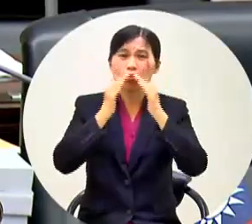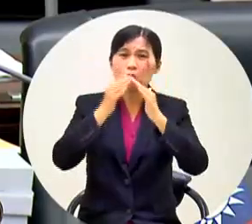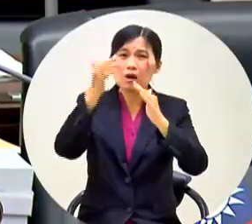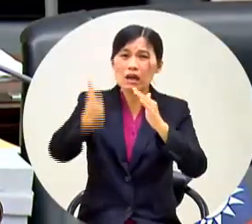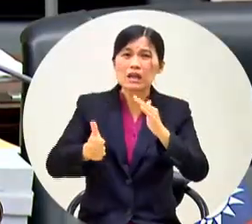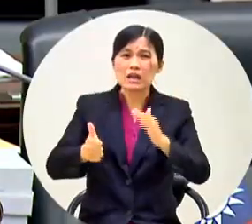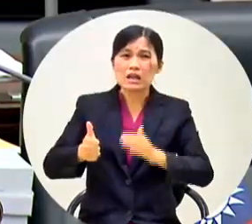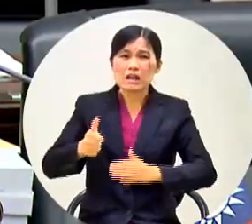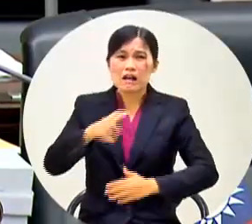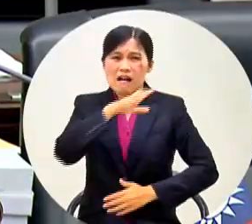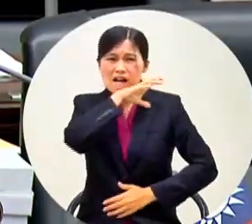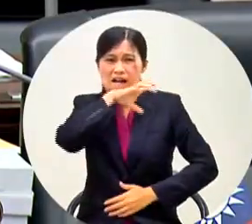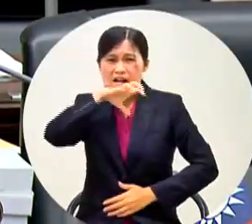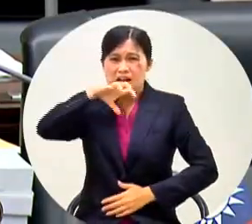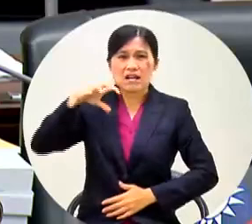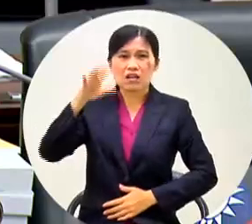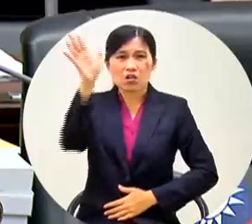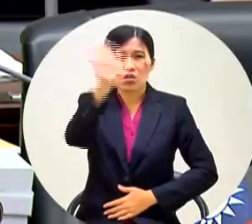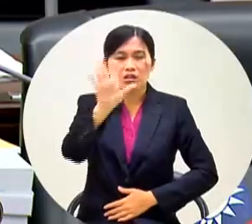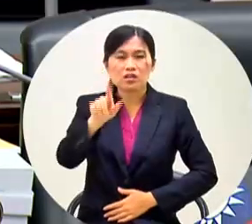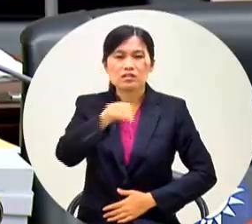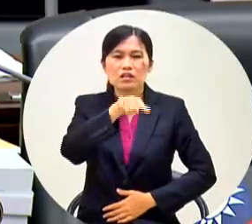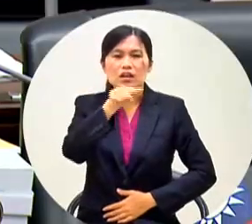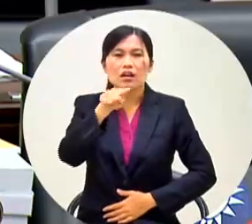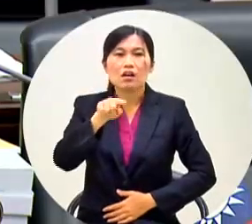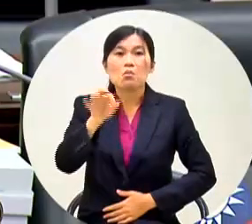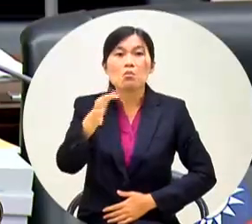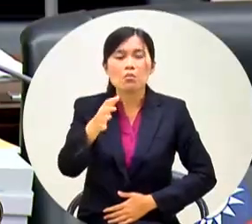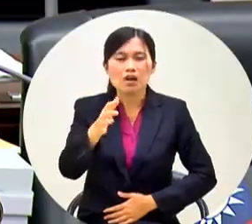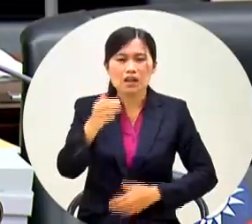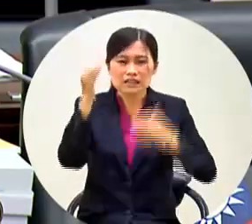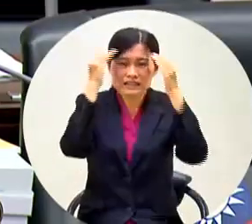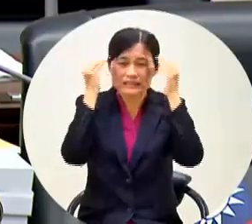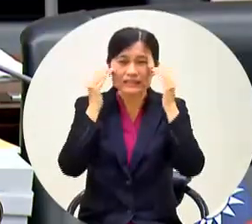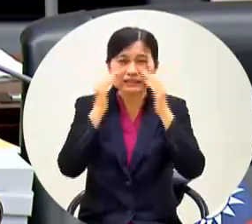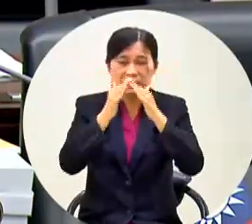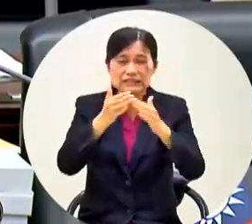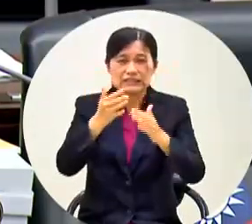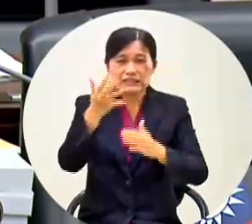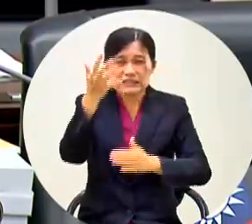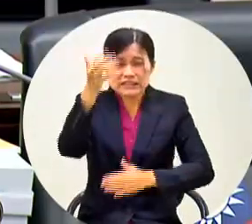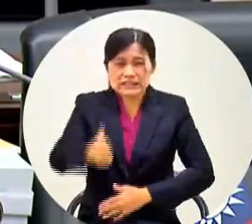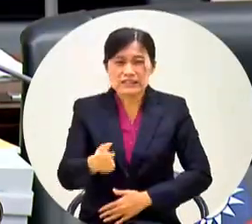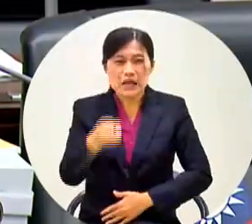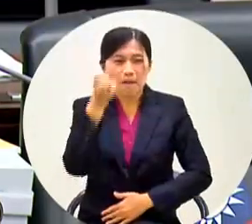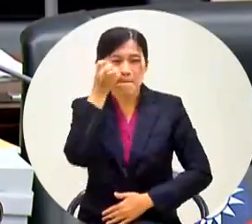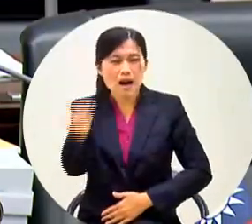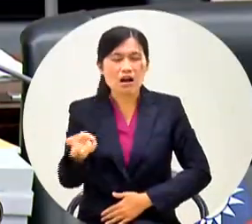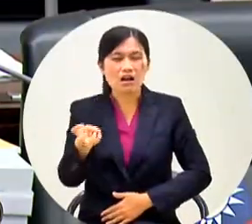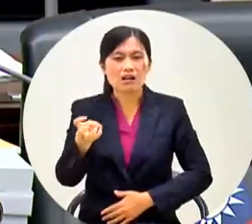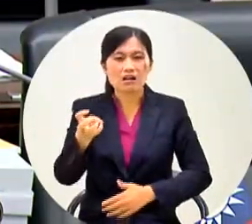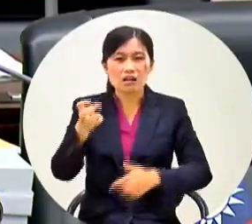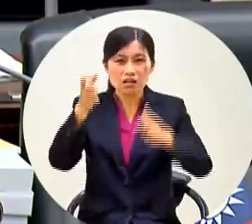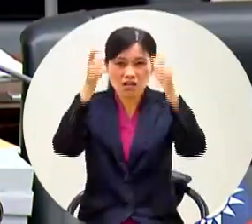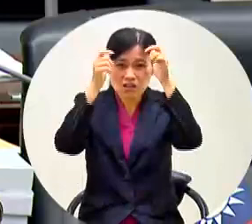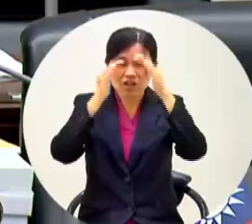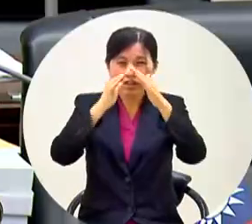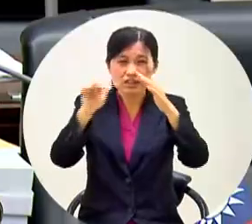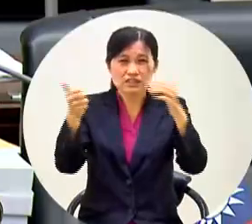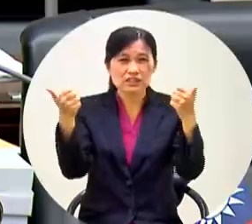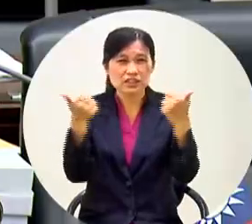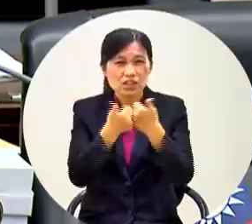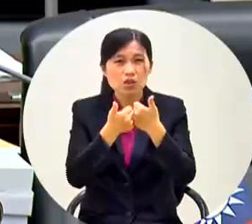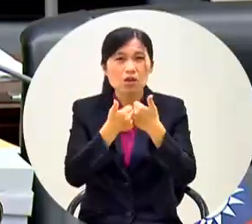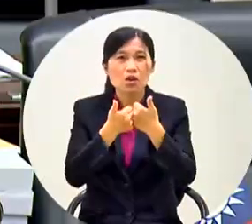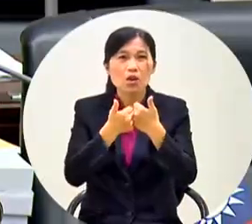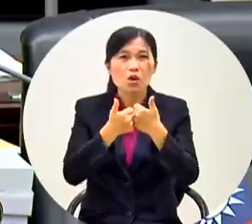高雄市议会，因为高雄市议会的国民党团就是盖章来护航